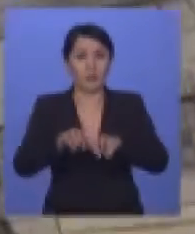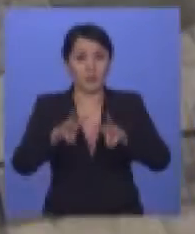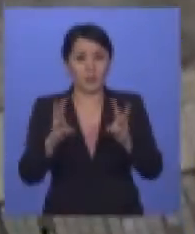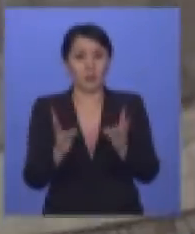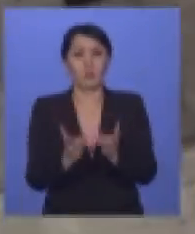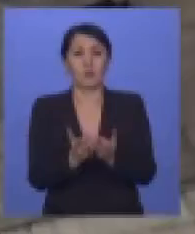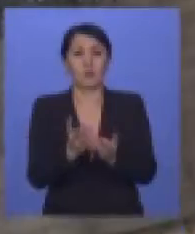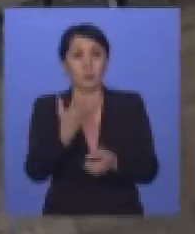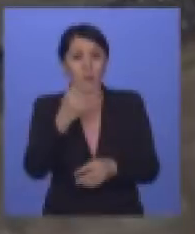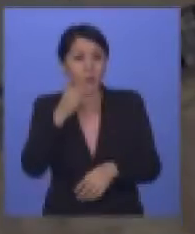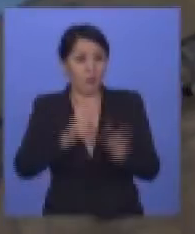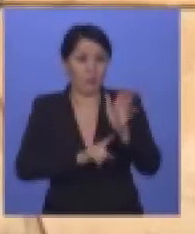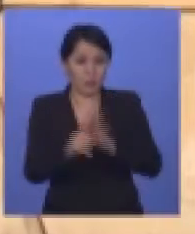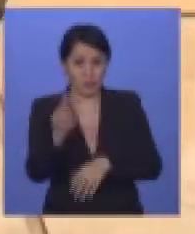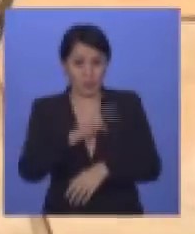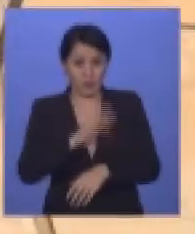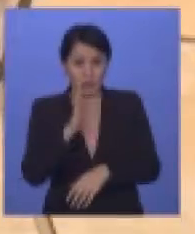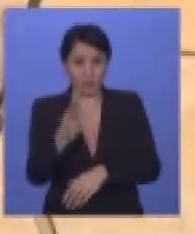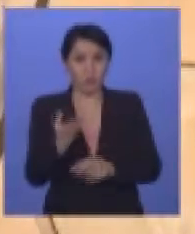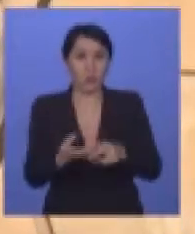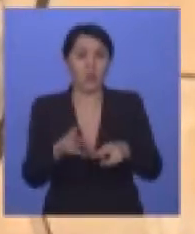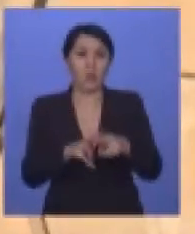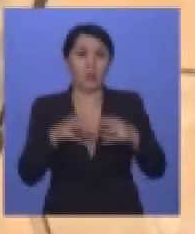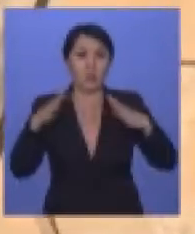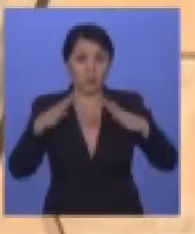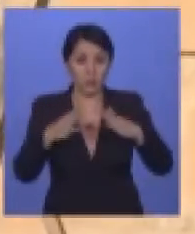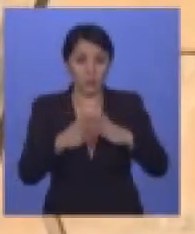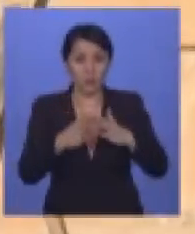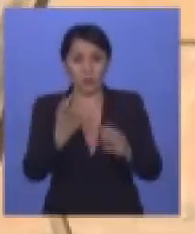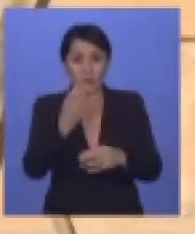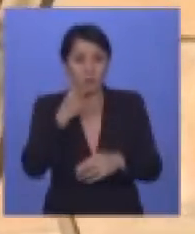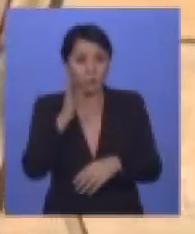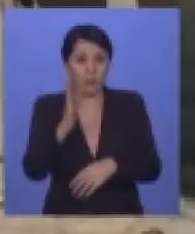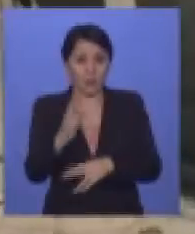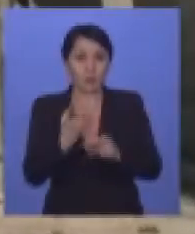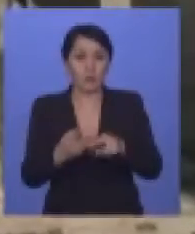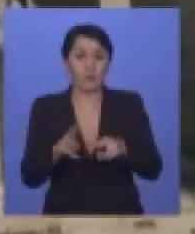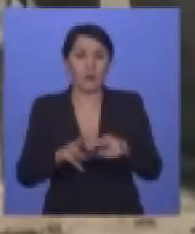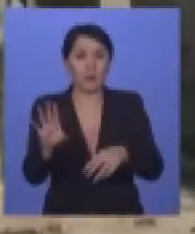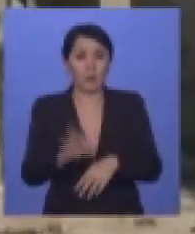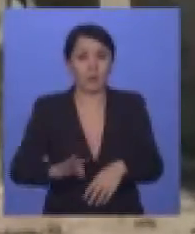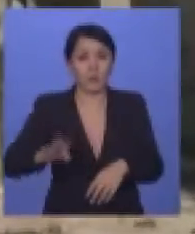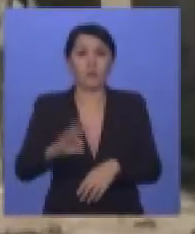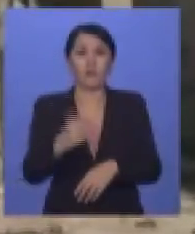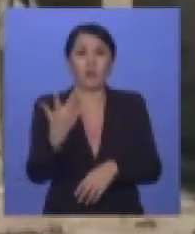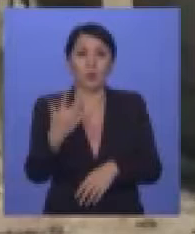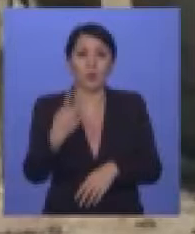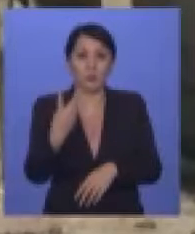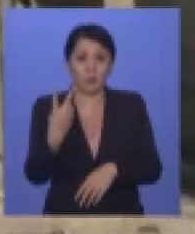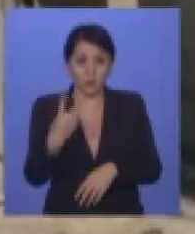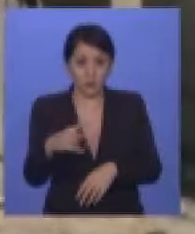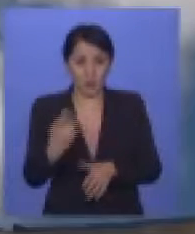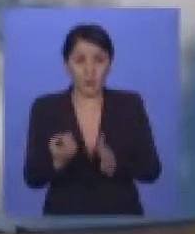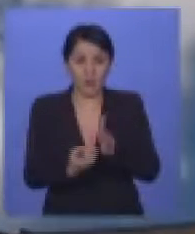11 қазандық жылыту маусымында жұмыс істейтін болады, сондықтан үйлерге жылу үздіксіз берілмек. Сонымен қатар облыс бойынша